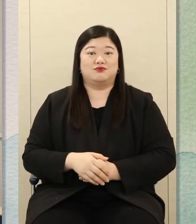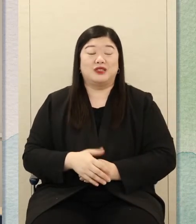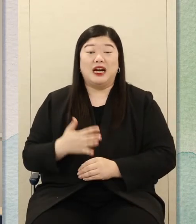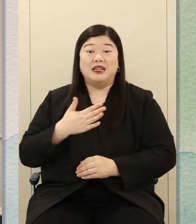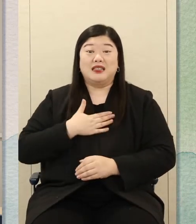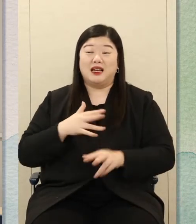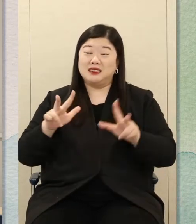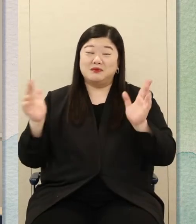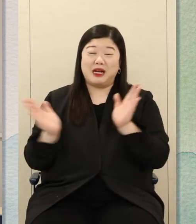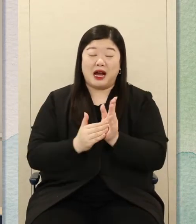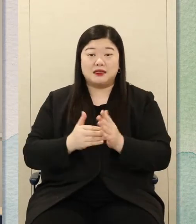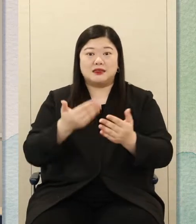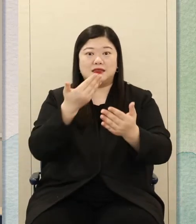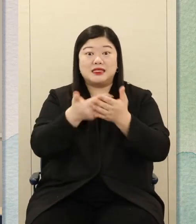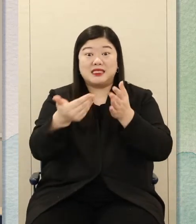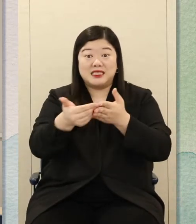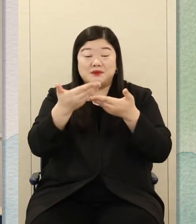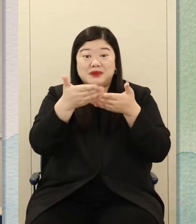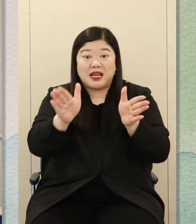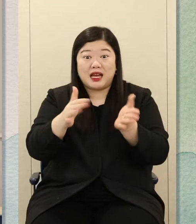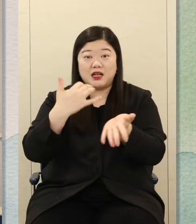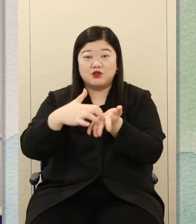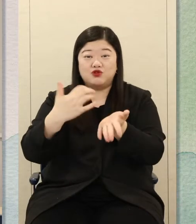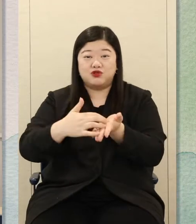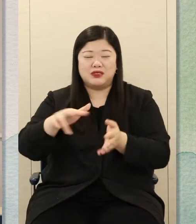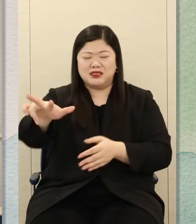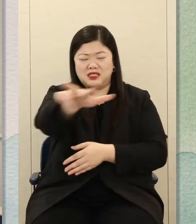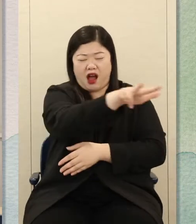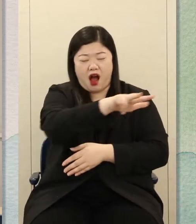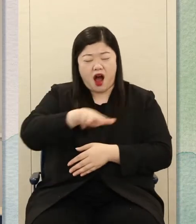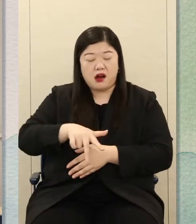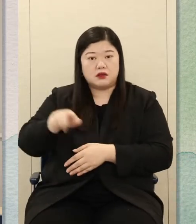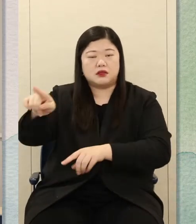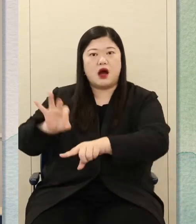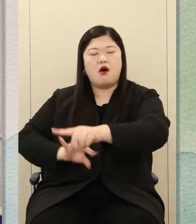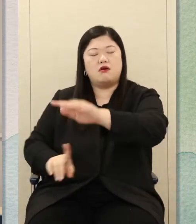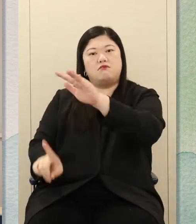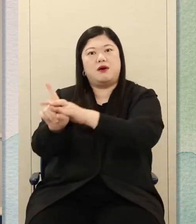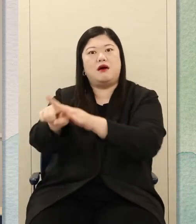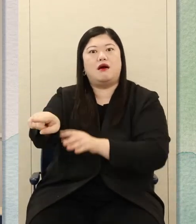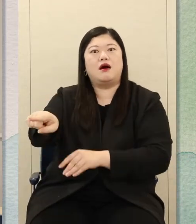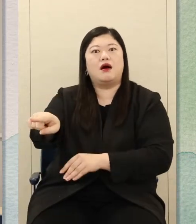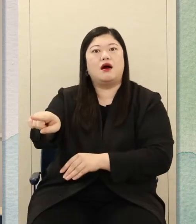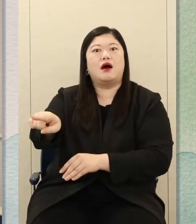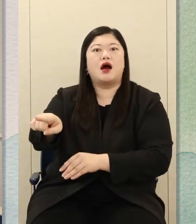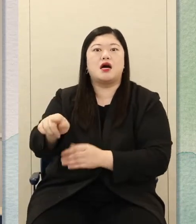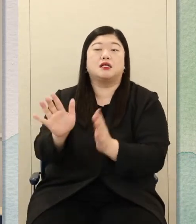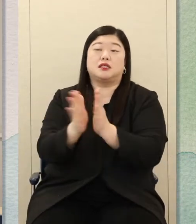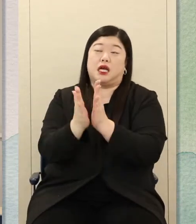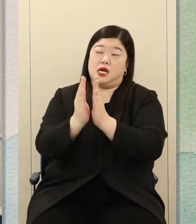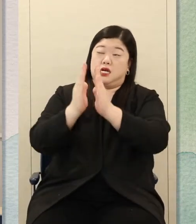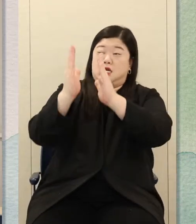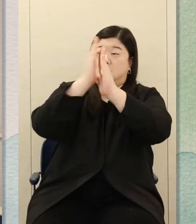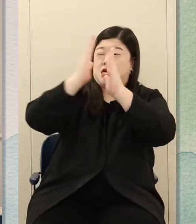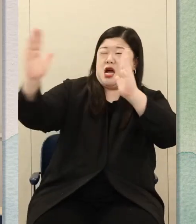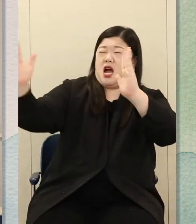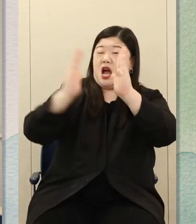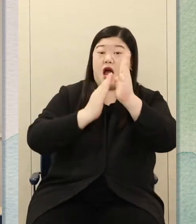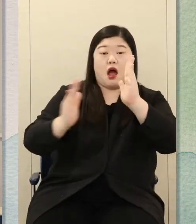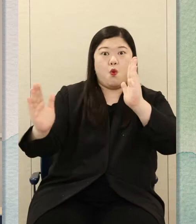제일 많은 도서관인 것 같아요. 저기 그림책만 모아놨으니까 20몇 평짜리 아파트를 전부 책으로 넣고